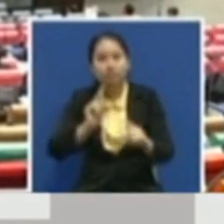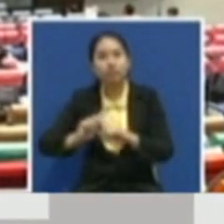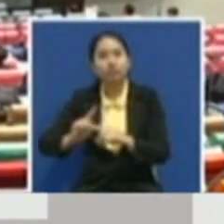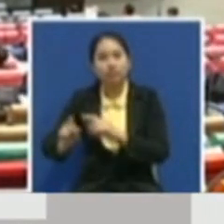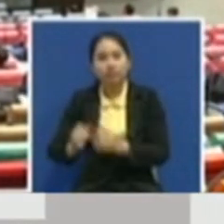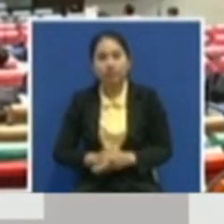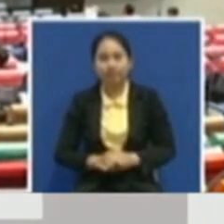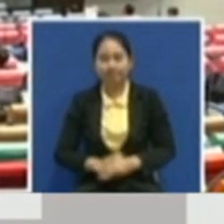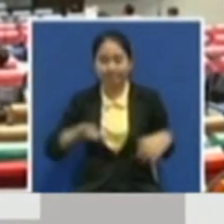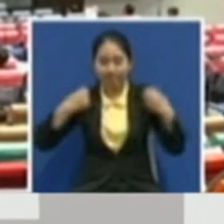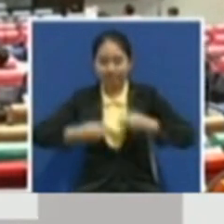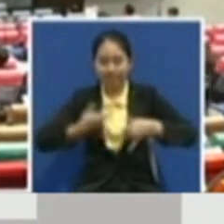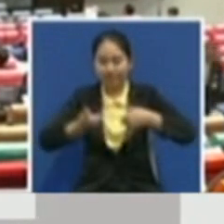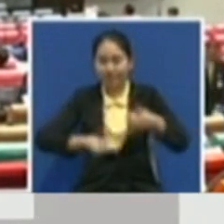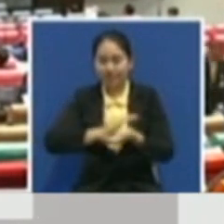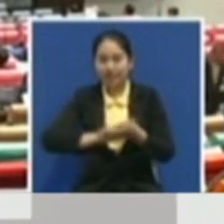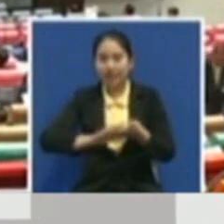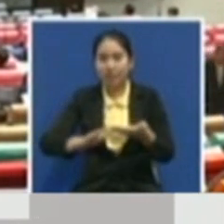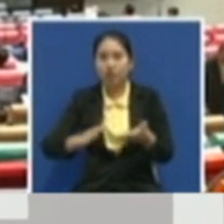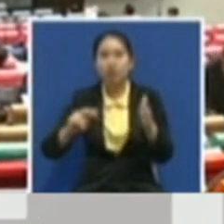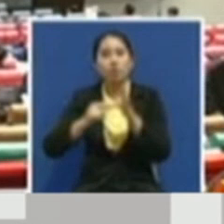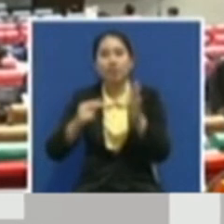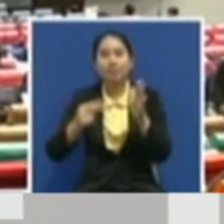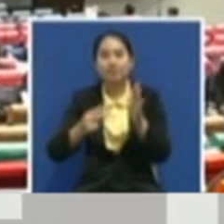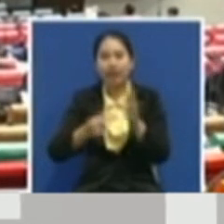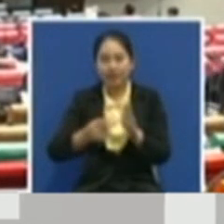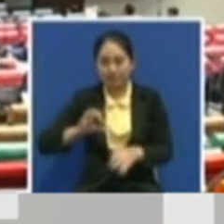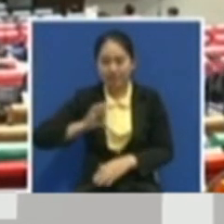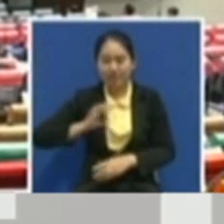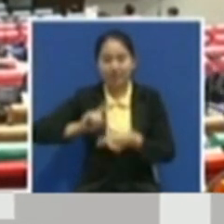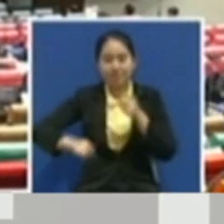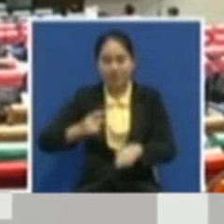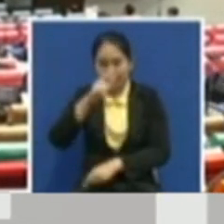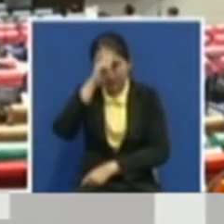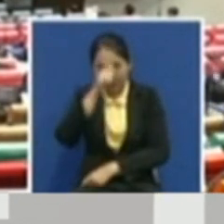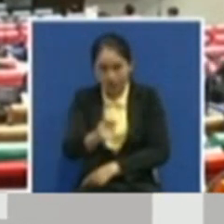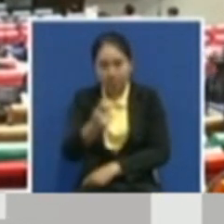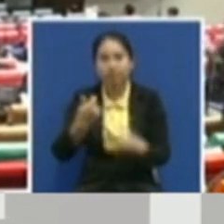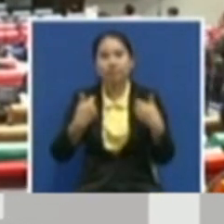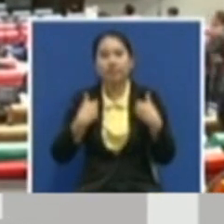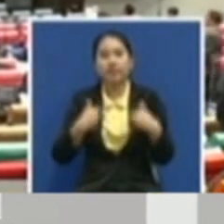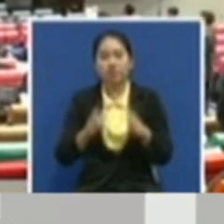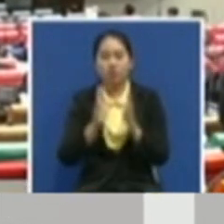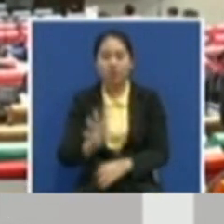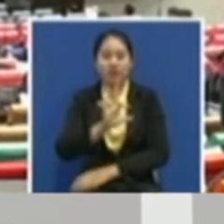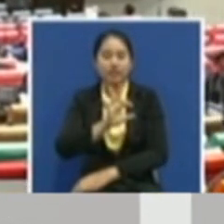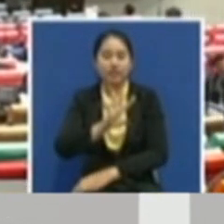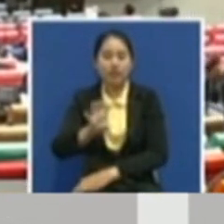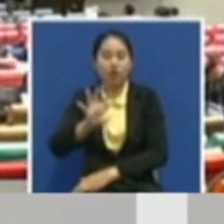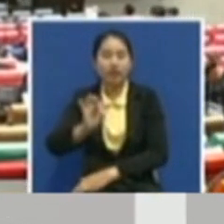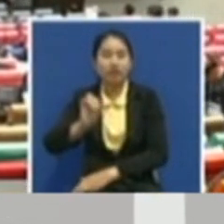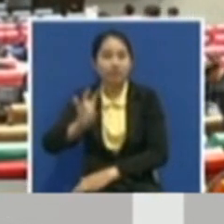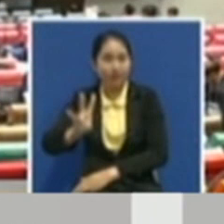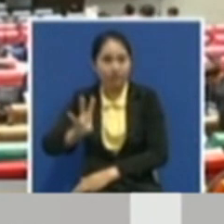ที่เรียบร้อยนั้นถือว่าเป็นการเคารพเพื่อนสมาชิกอีก497ท่านการ